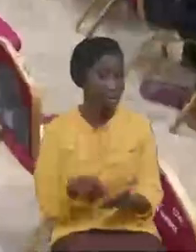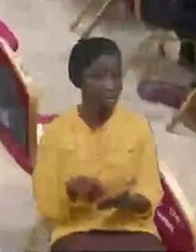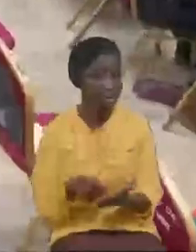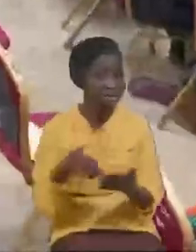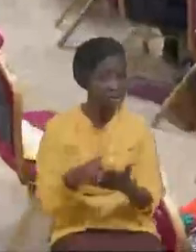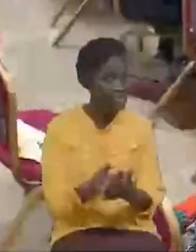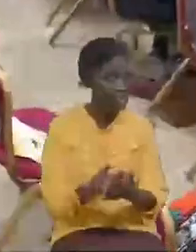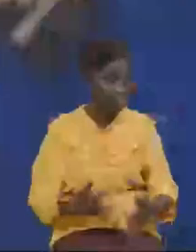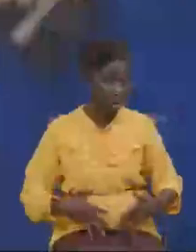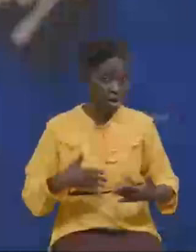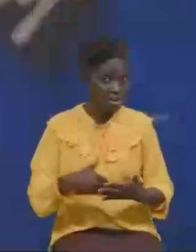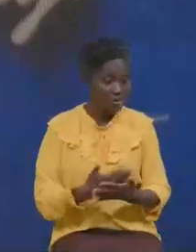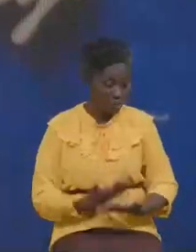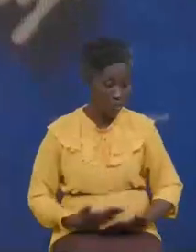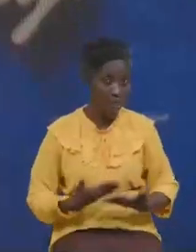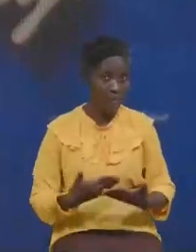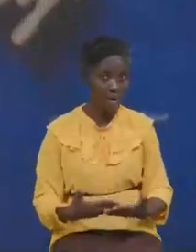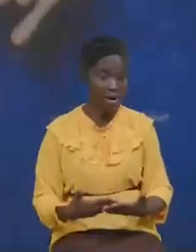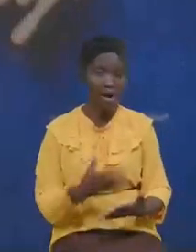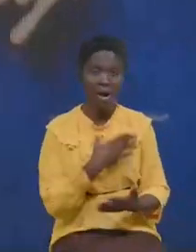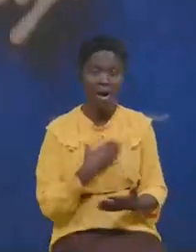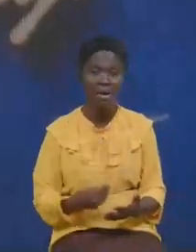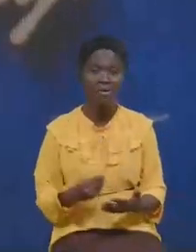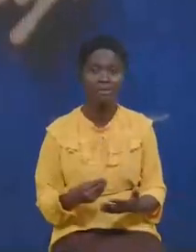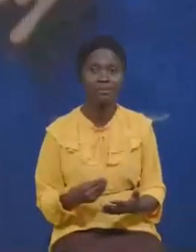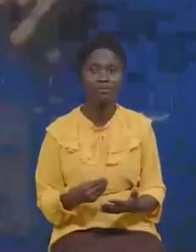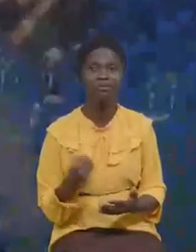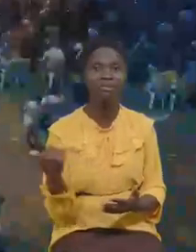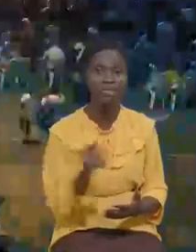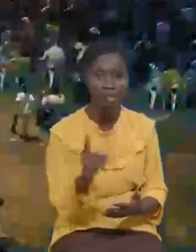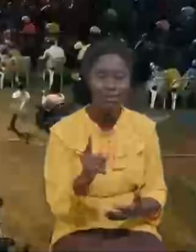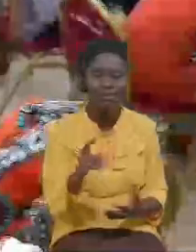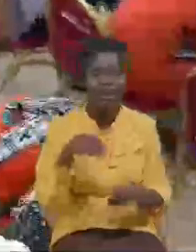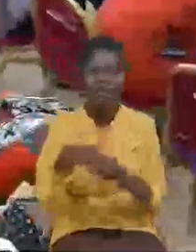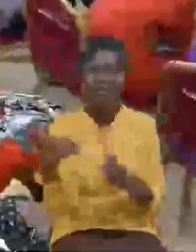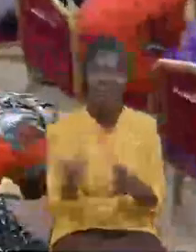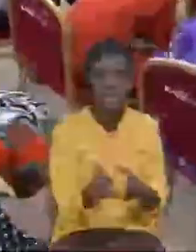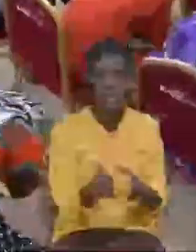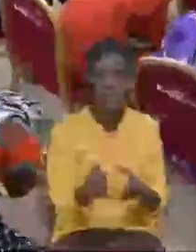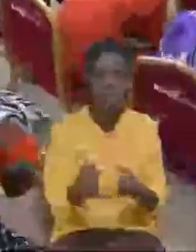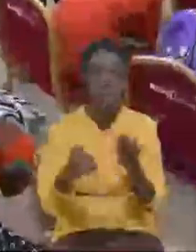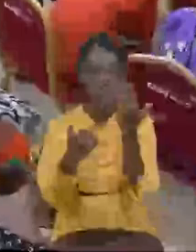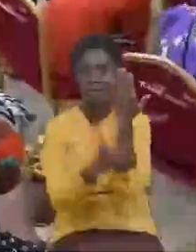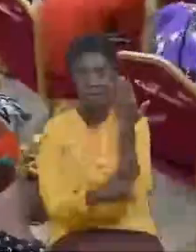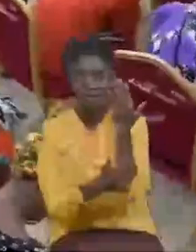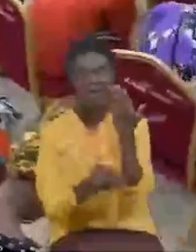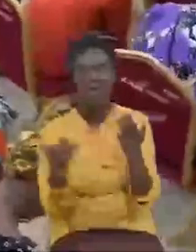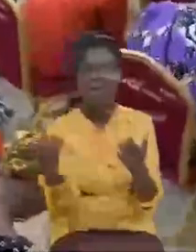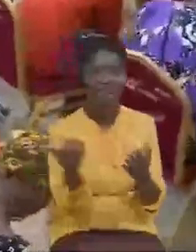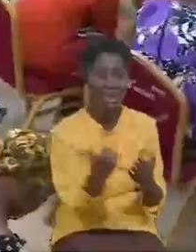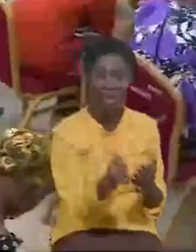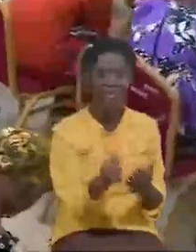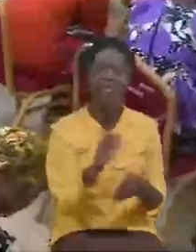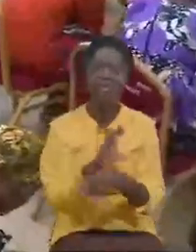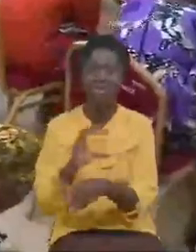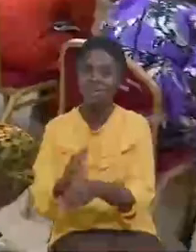maintenant cette nouvelle naissance, où que vous soyez, dans votre pays, dans votre assemblée là-bas, où